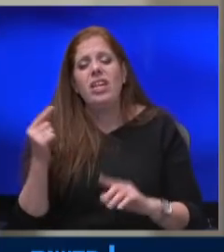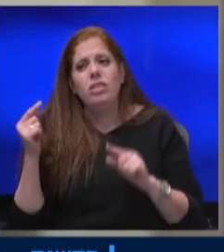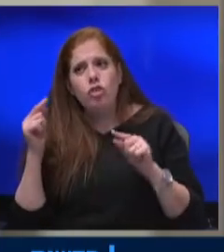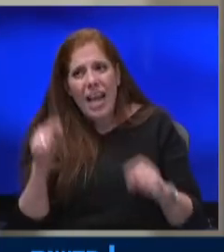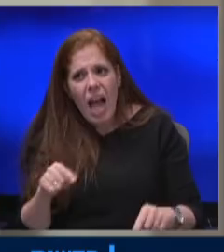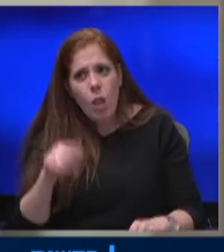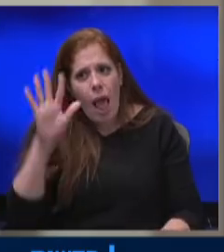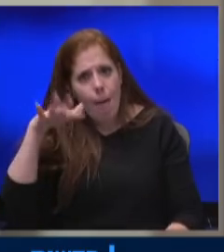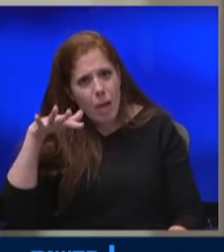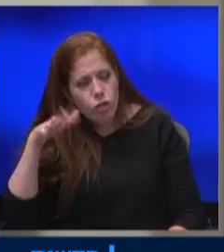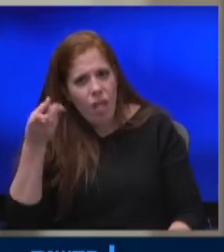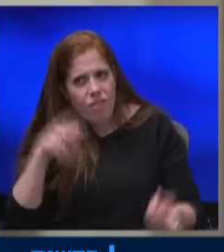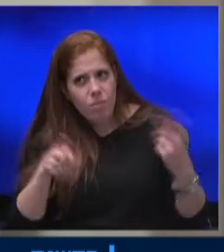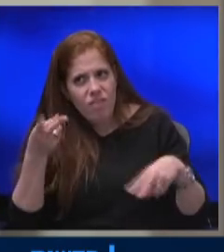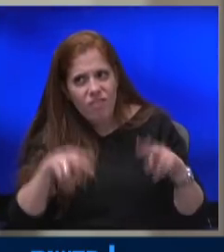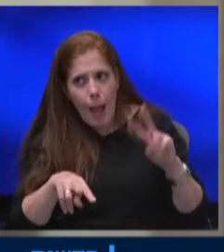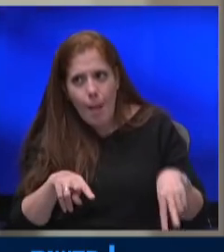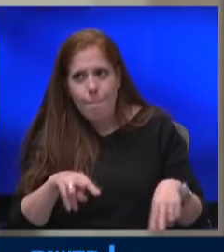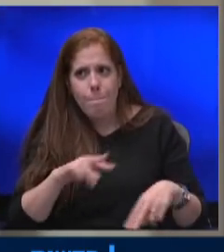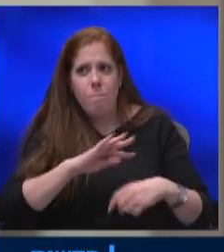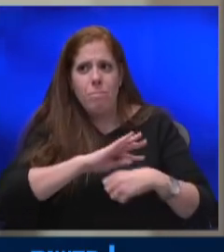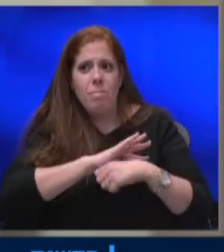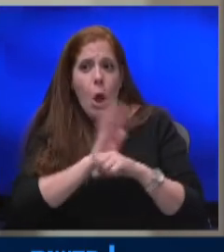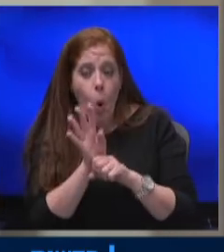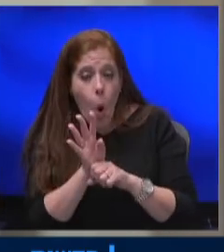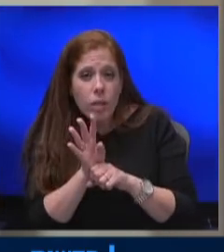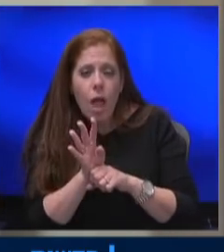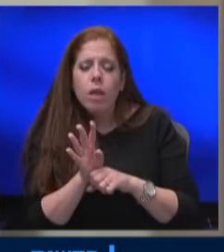שהגענו ל-5,000 נפטרים מהקורונה,